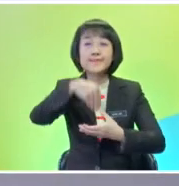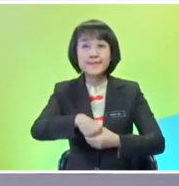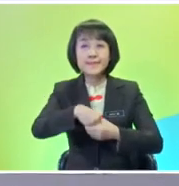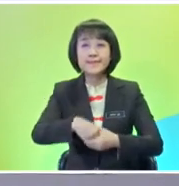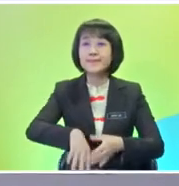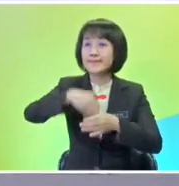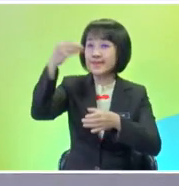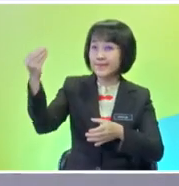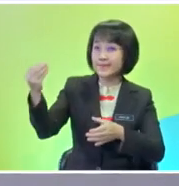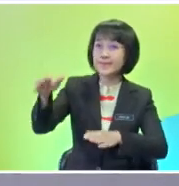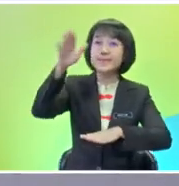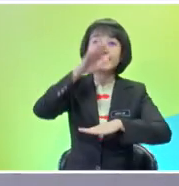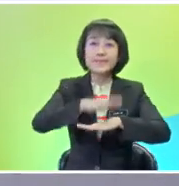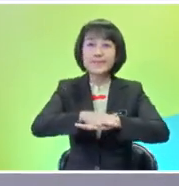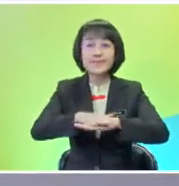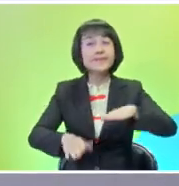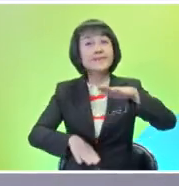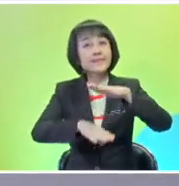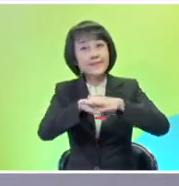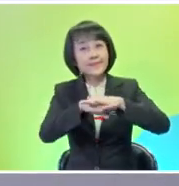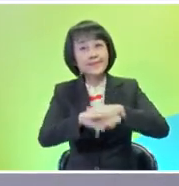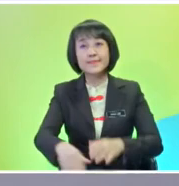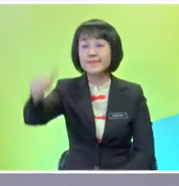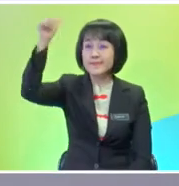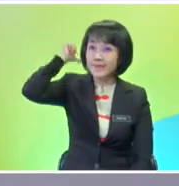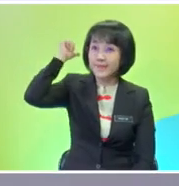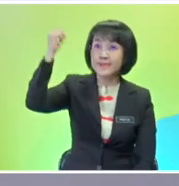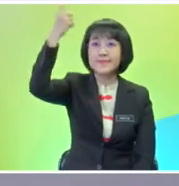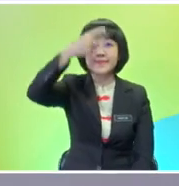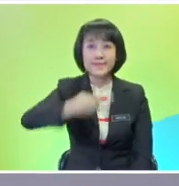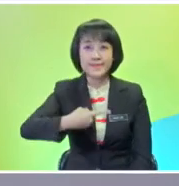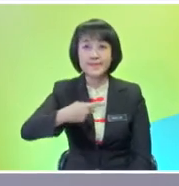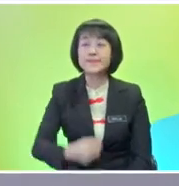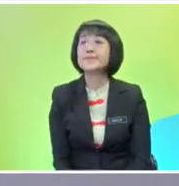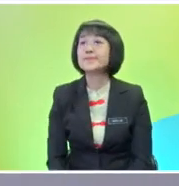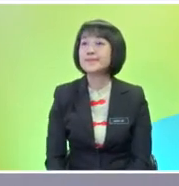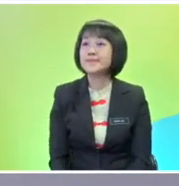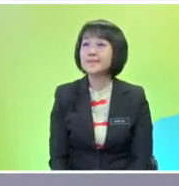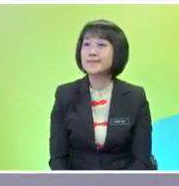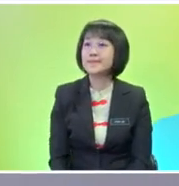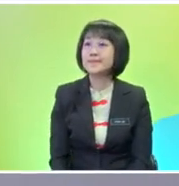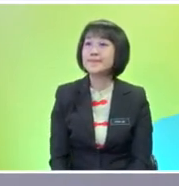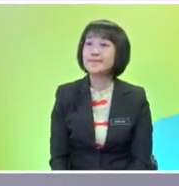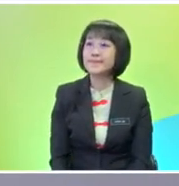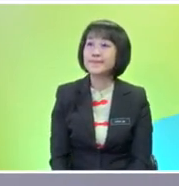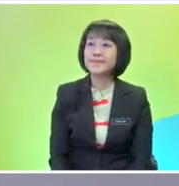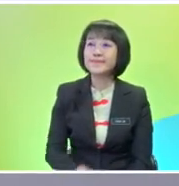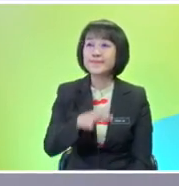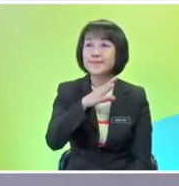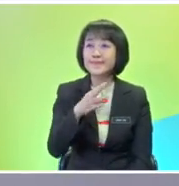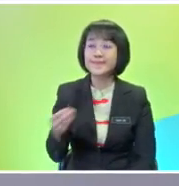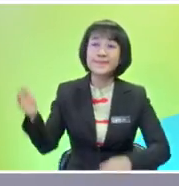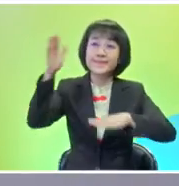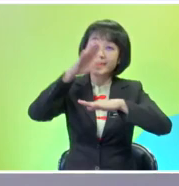di luar di atas di bawah di belakang di hadapan dan juga lagi satu di mana lagi satu di